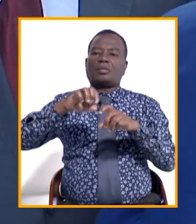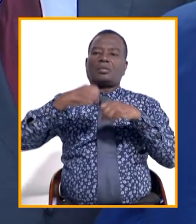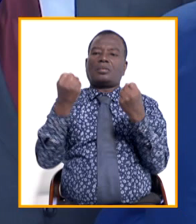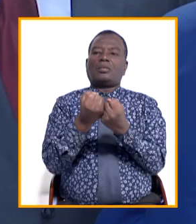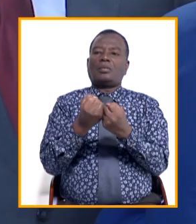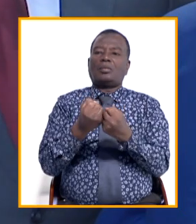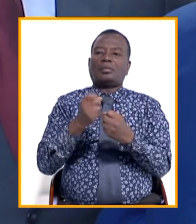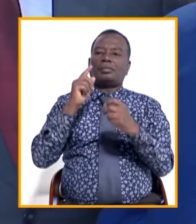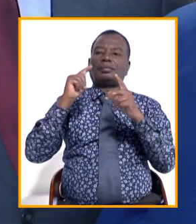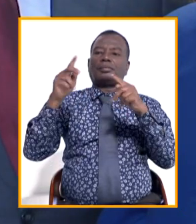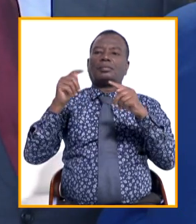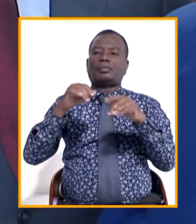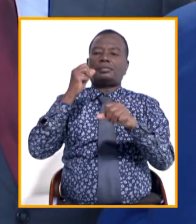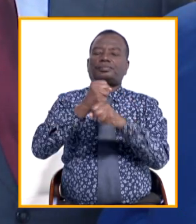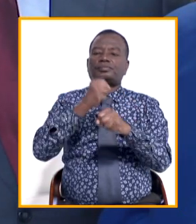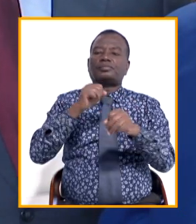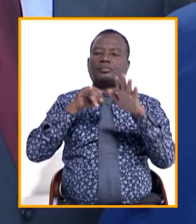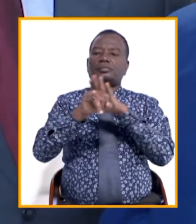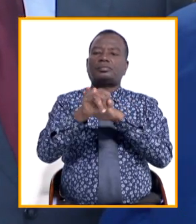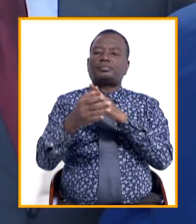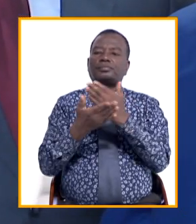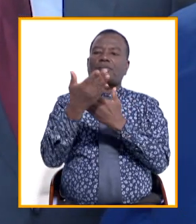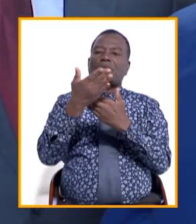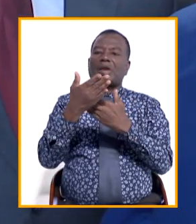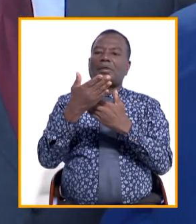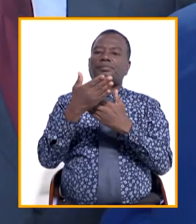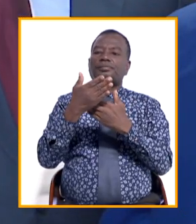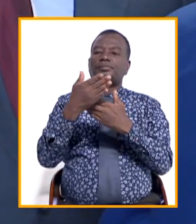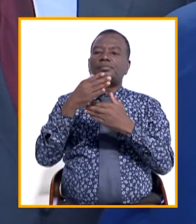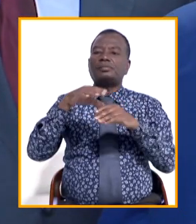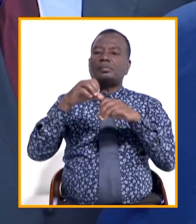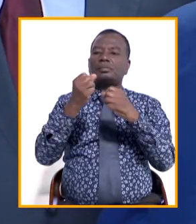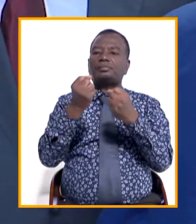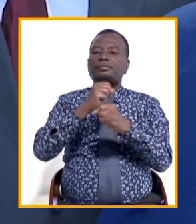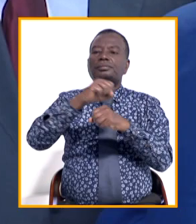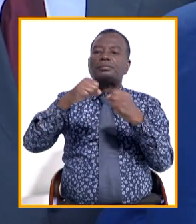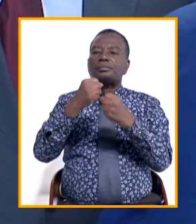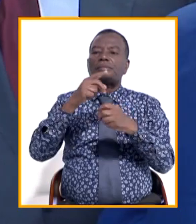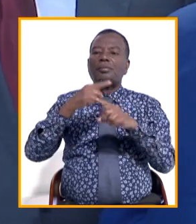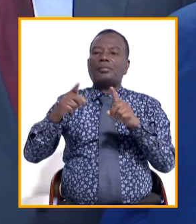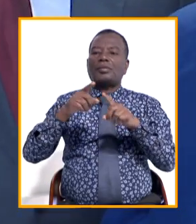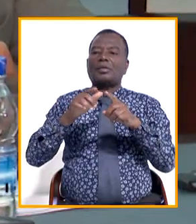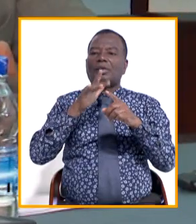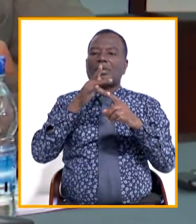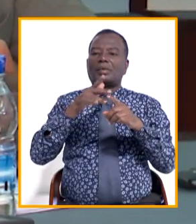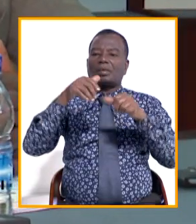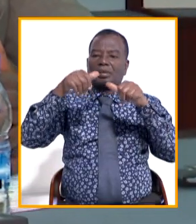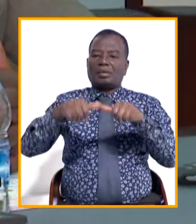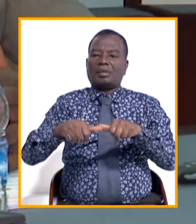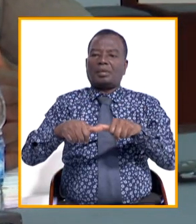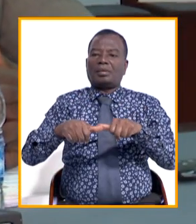Le télétravail a été intégré à notre cadre législatif social, mais la main